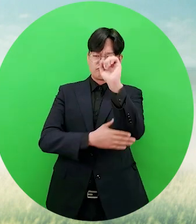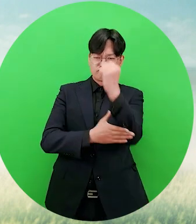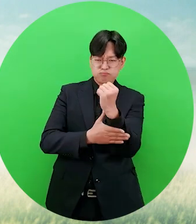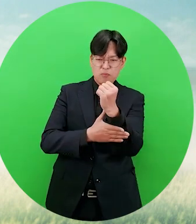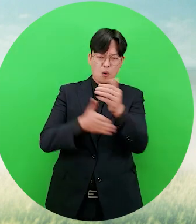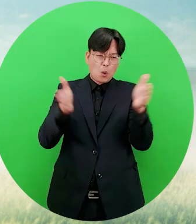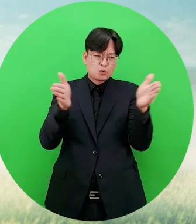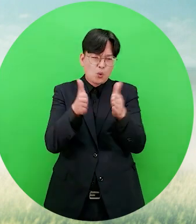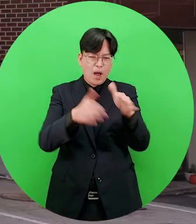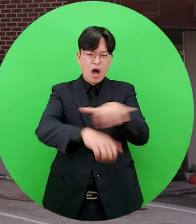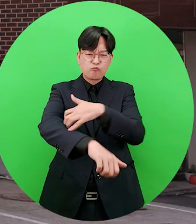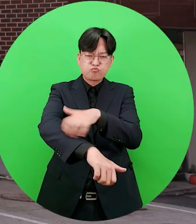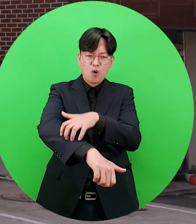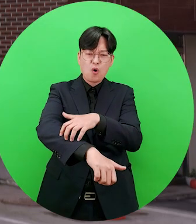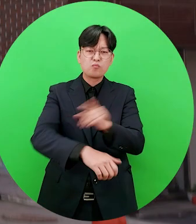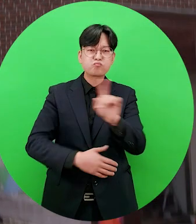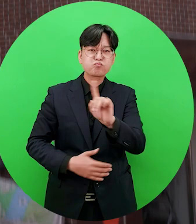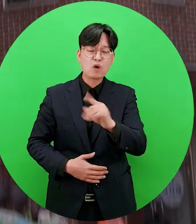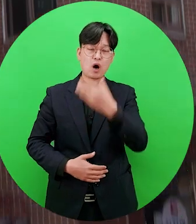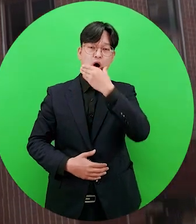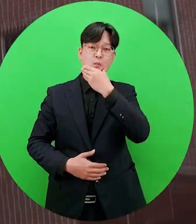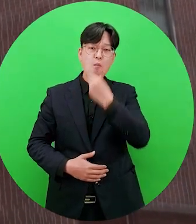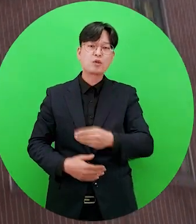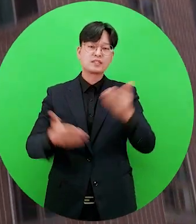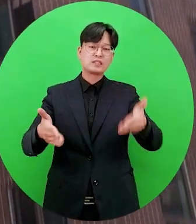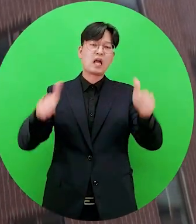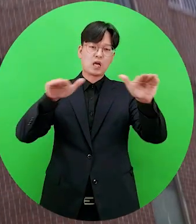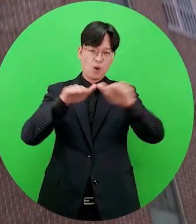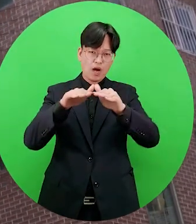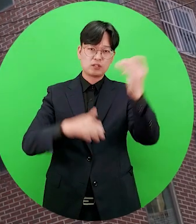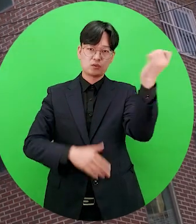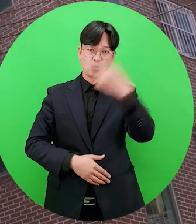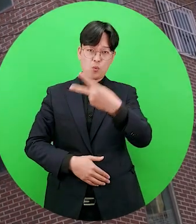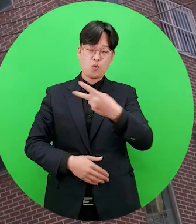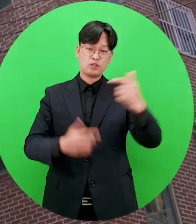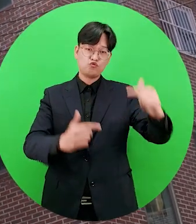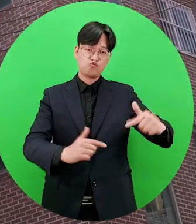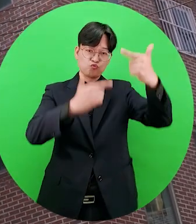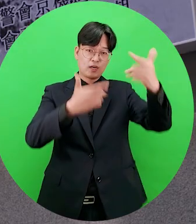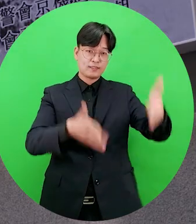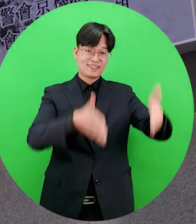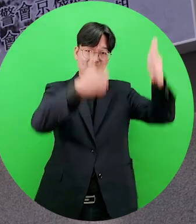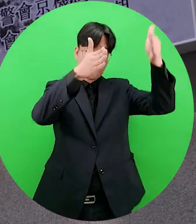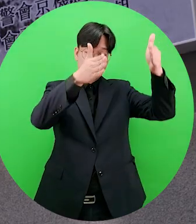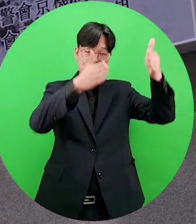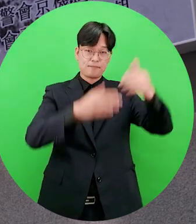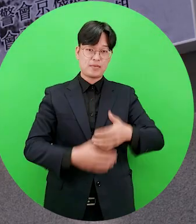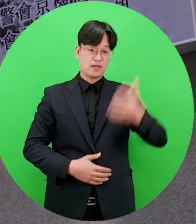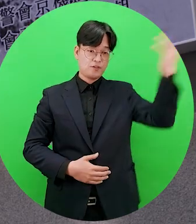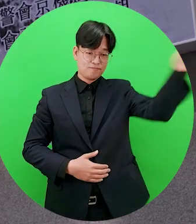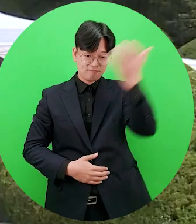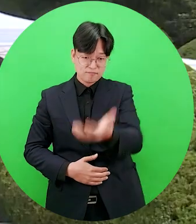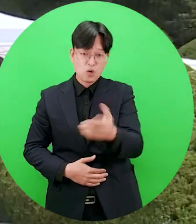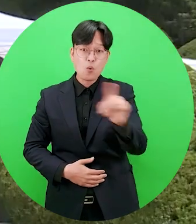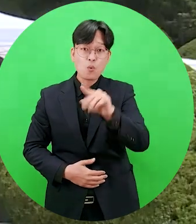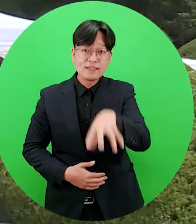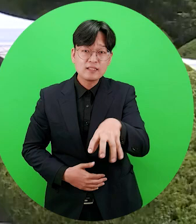협소로 문제가 제기됐던 보훈회관과 현충탑을 시청 주변으로 이전